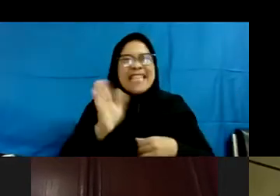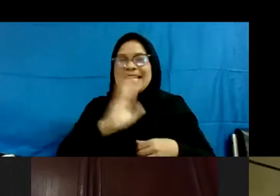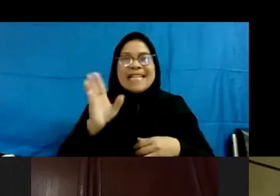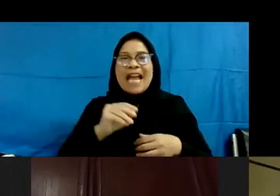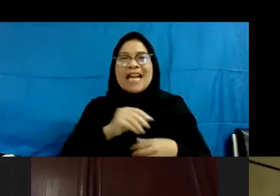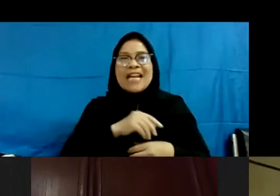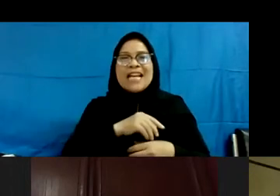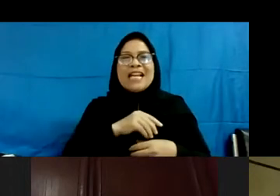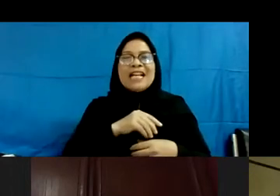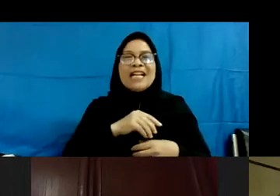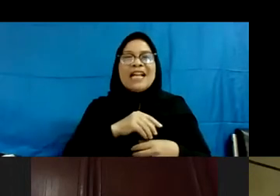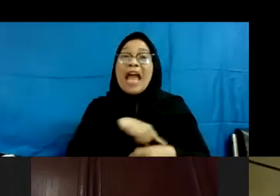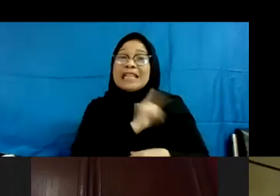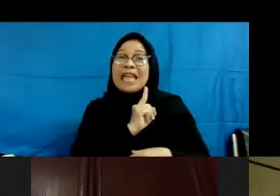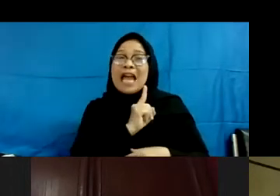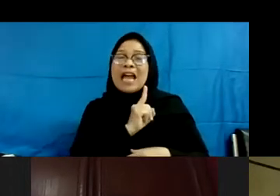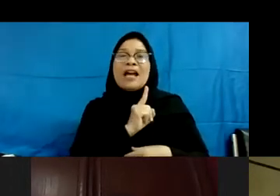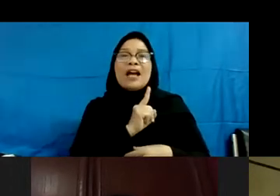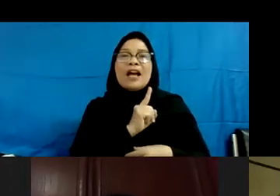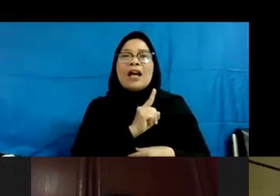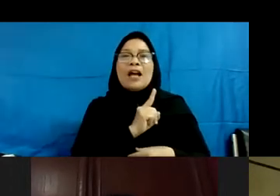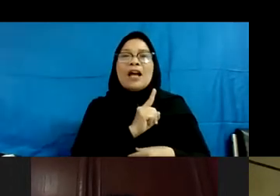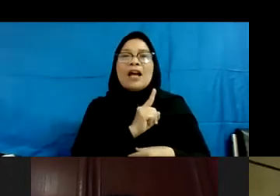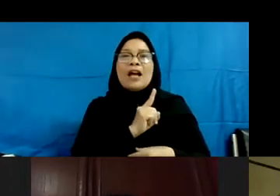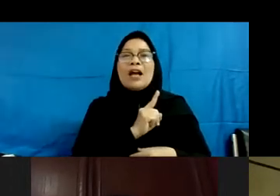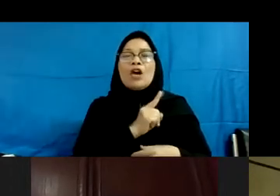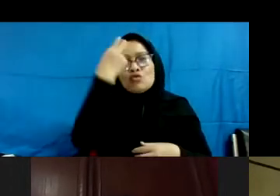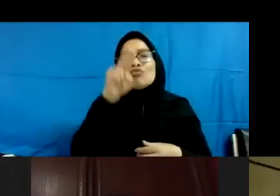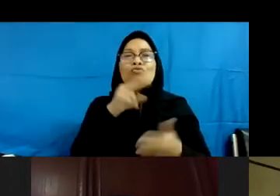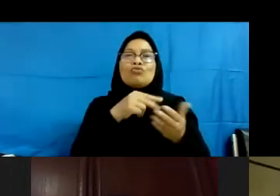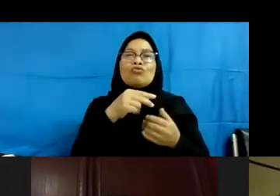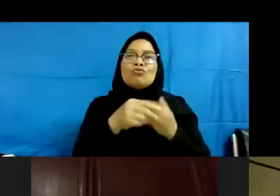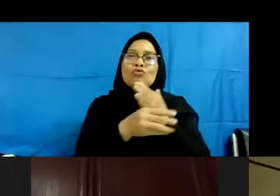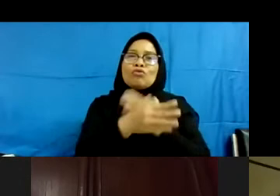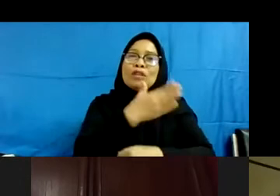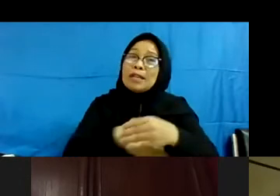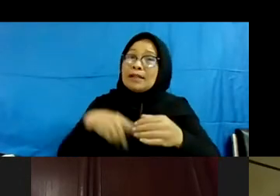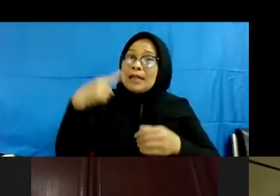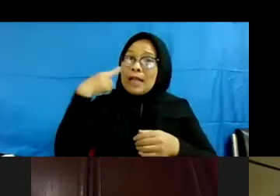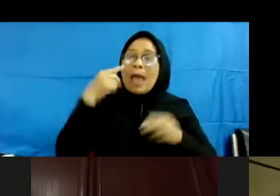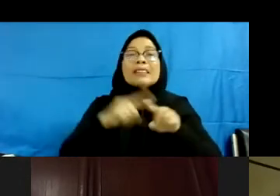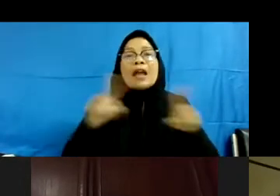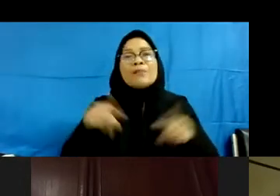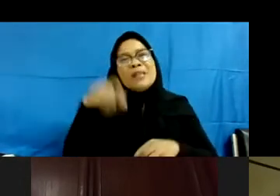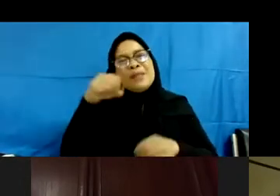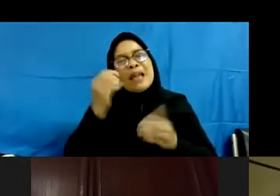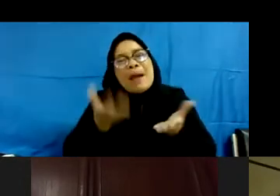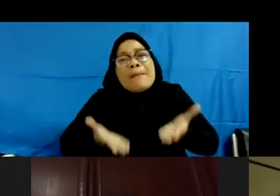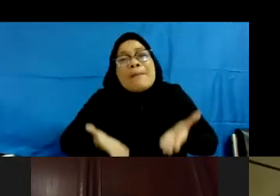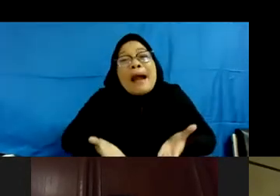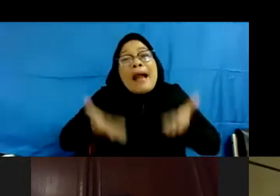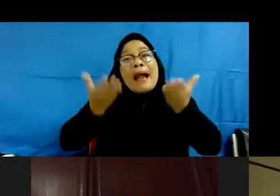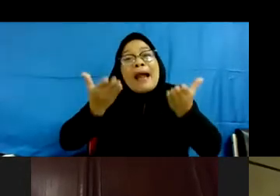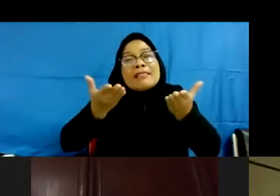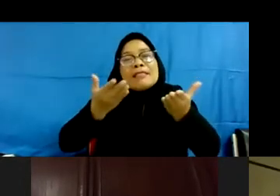identik, tidak hanya identik itu ini huruf buat tunanetra aja. Tapi bagaimana kalau kita bisa mengangkat level huruf Braille itu kayak semacam,